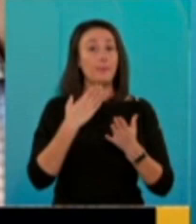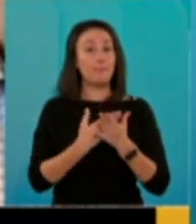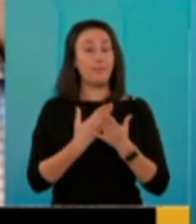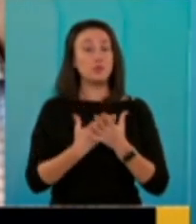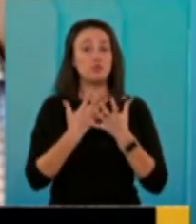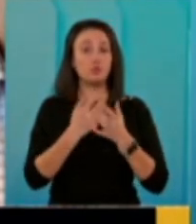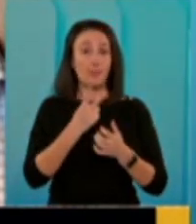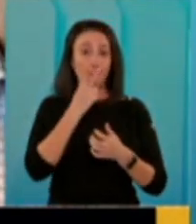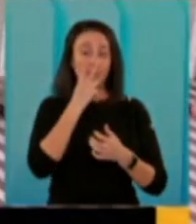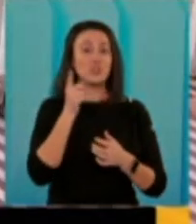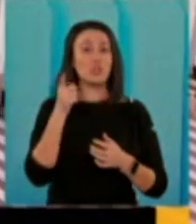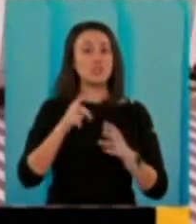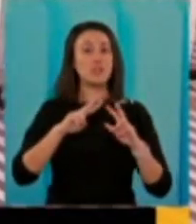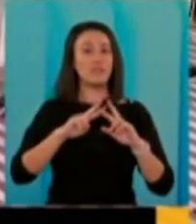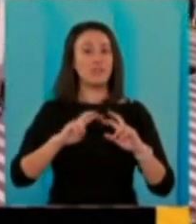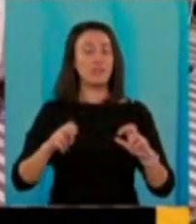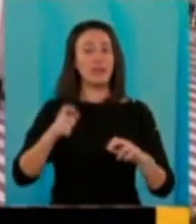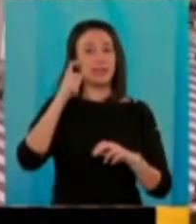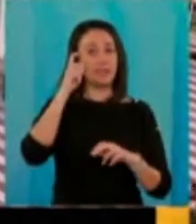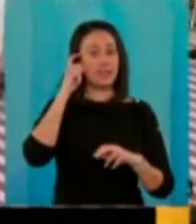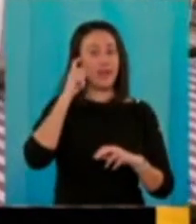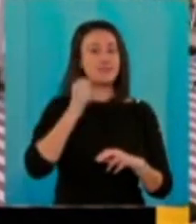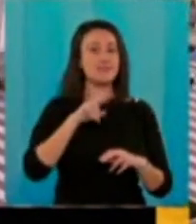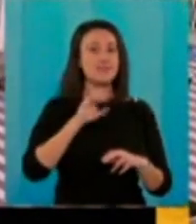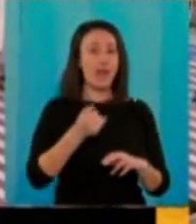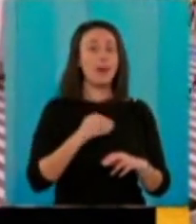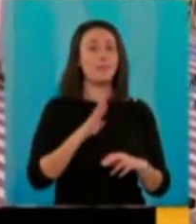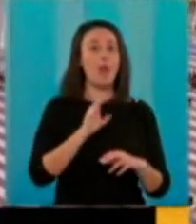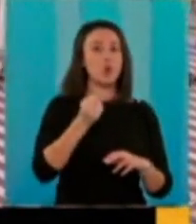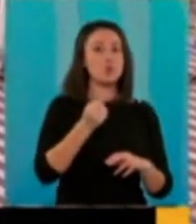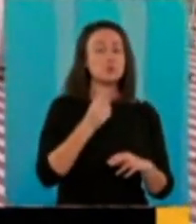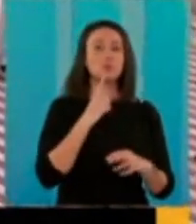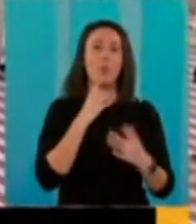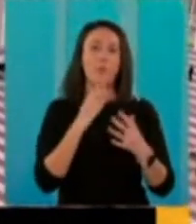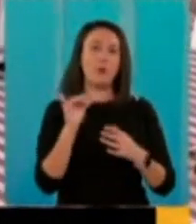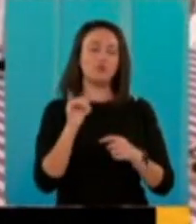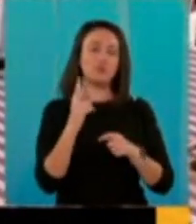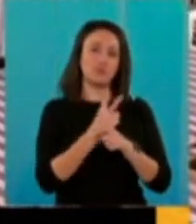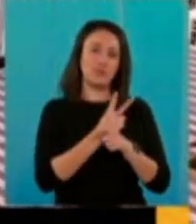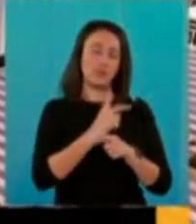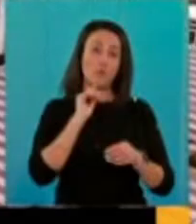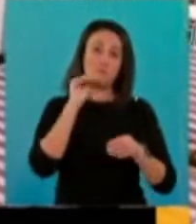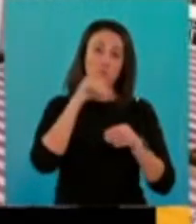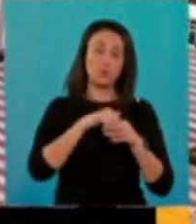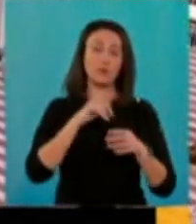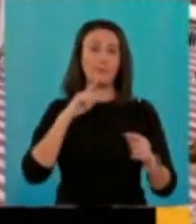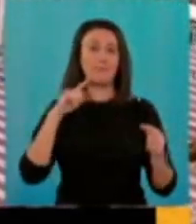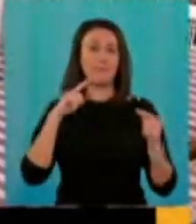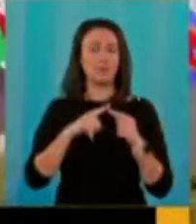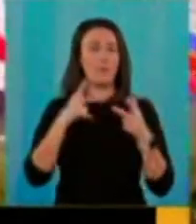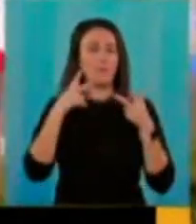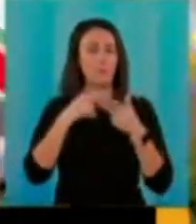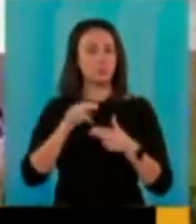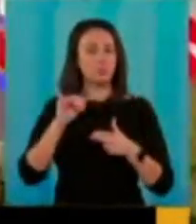ce privește această anchetă. China, Siria și Belarus s-au numărat printre statele care au votat împotriva